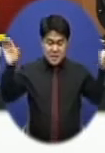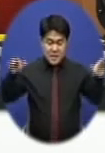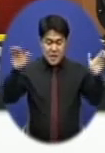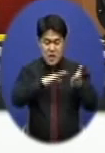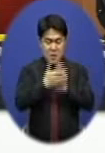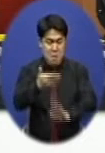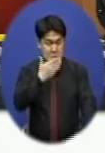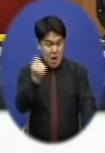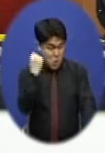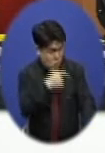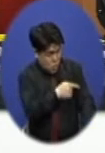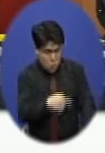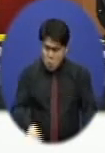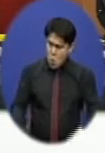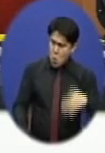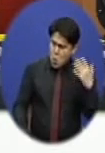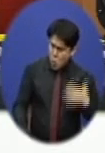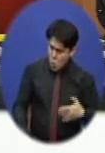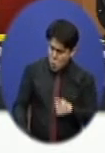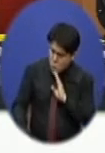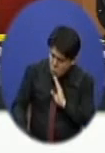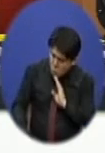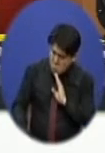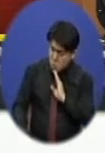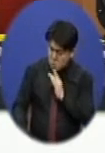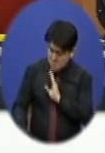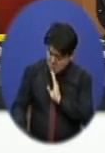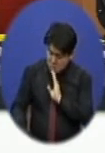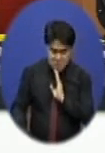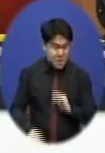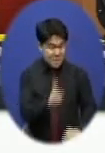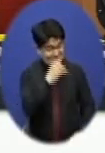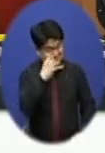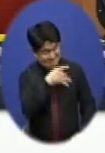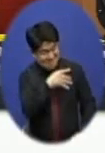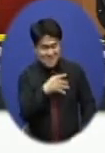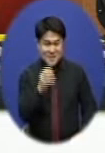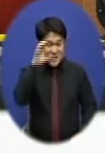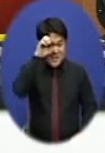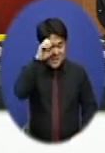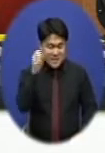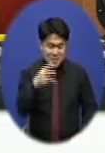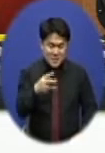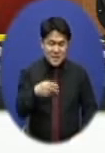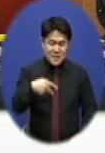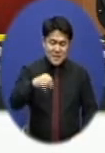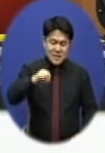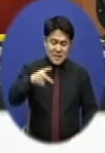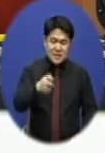이야기 혹시 들어보셨어요? 와, 그게 있어요? 뭔 얘기인지 궁금하시죠? 네. 달걀하고 시금치를